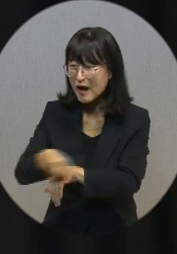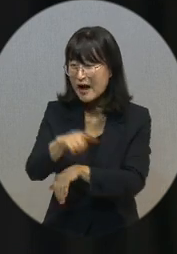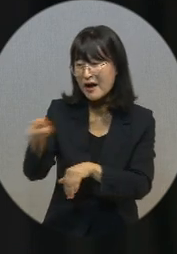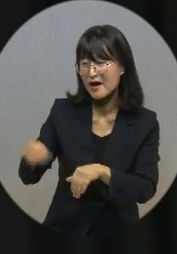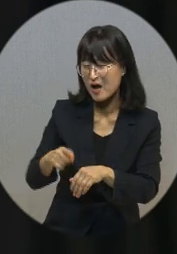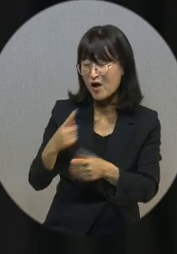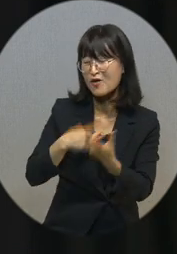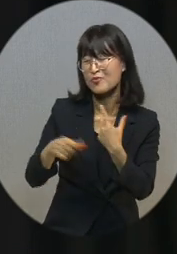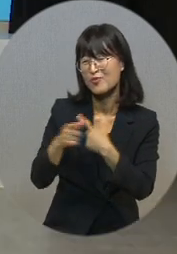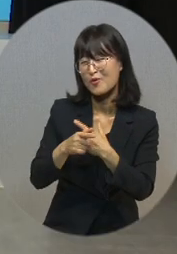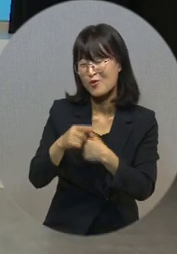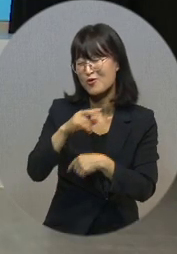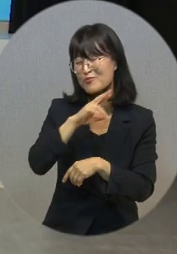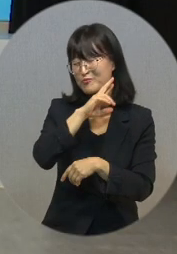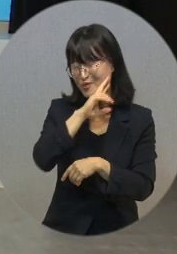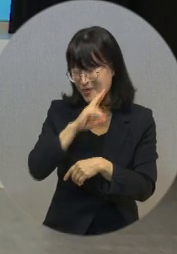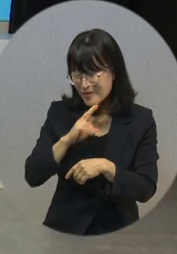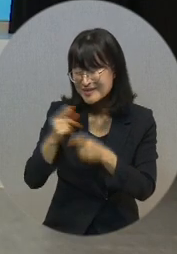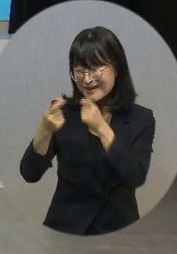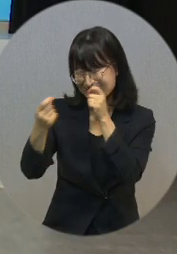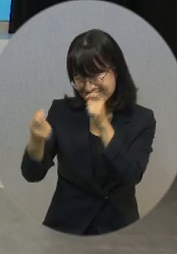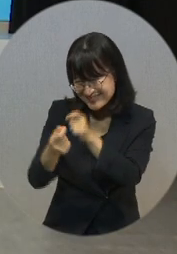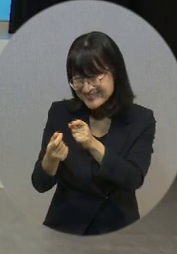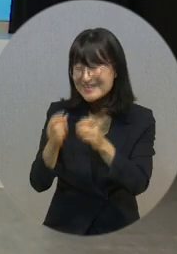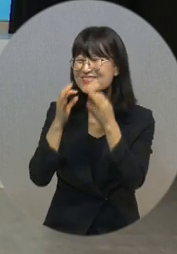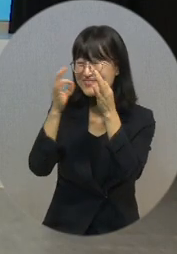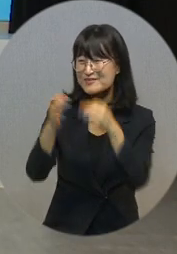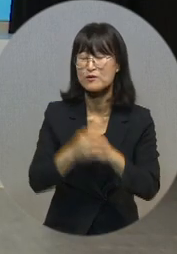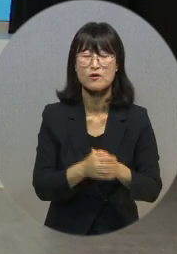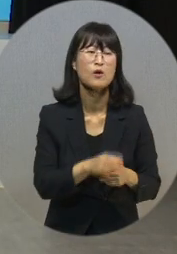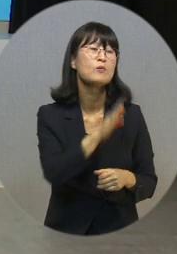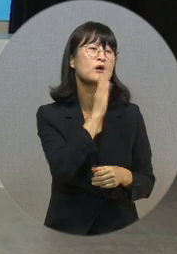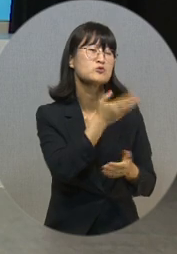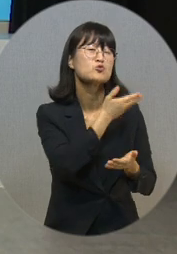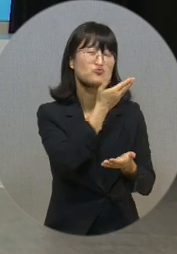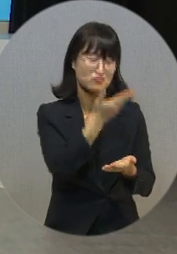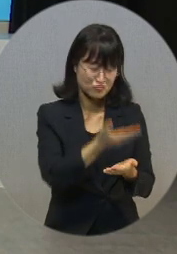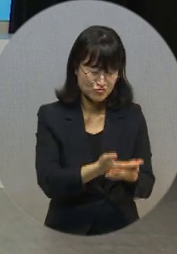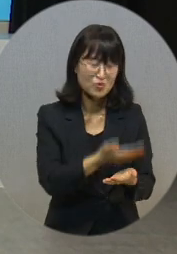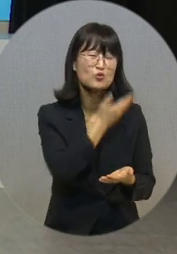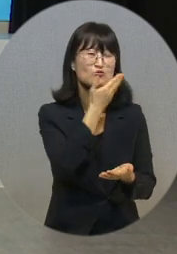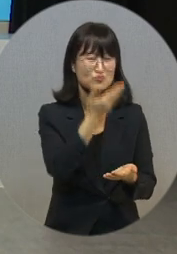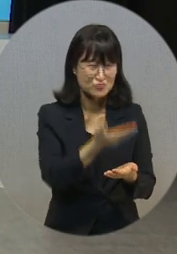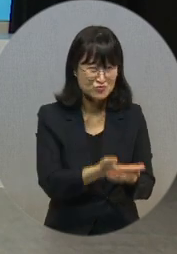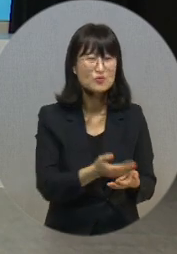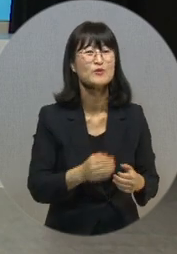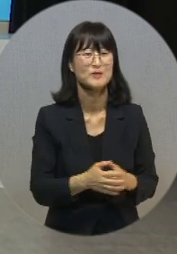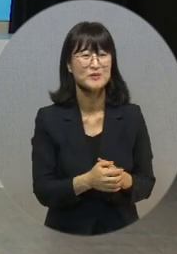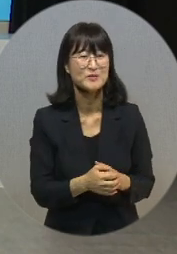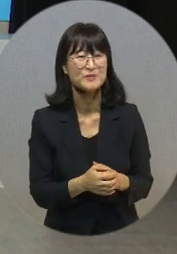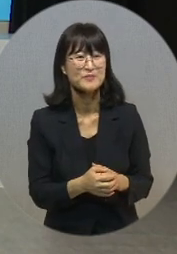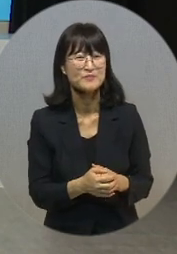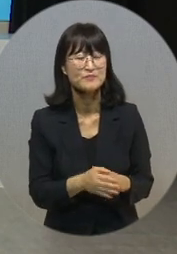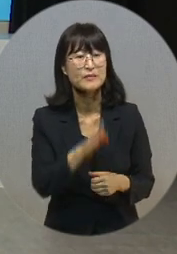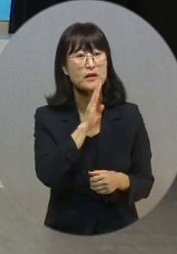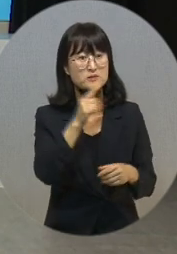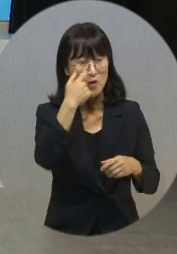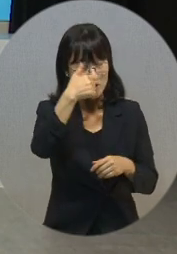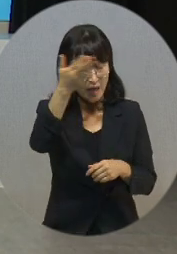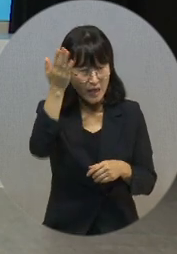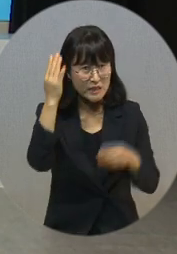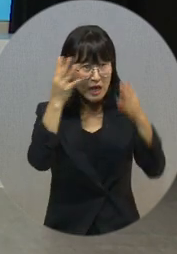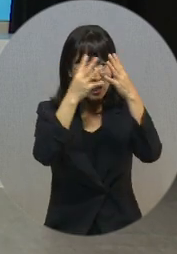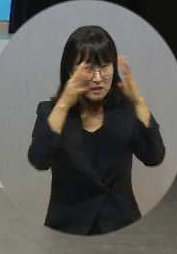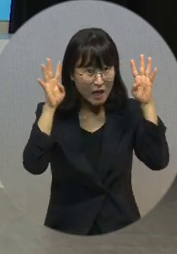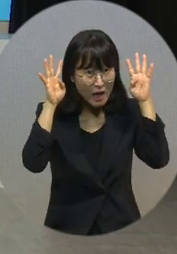다가가고자 하고 있습니다. 중요합니다, 그거. 용어 하나만 봐도 이게 무슨 용어야. 네. 옛날 대학 교수들이 저한테 한 얘기